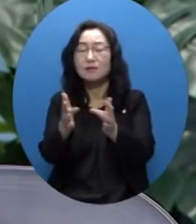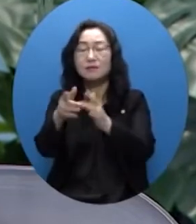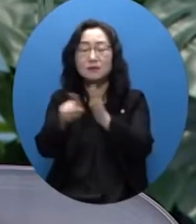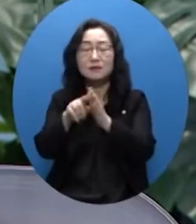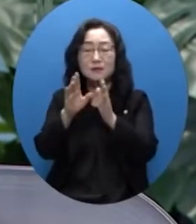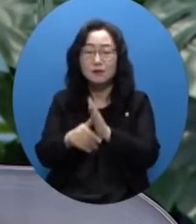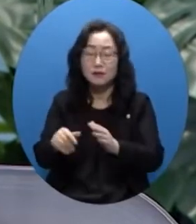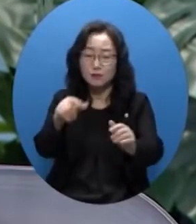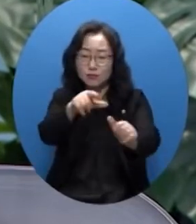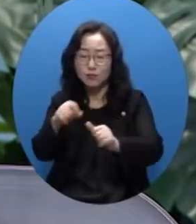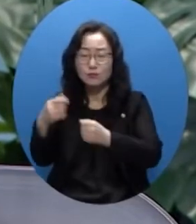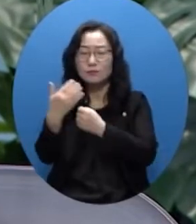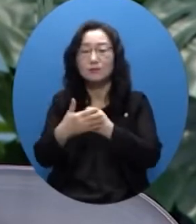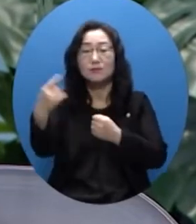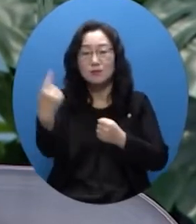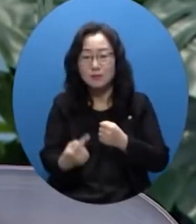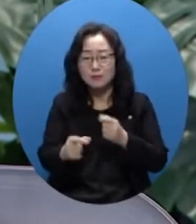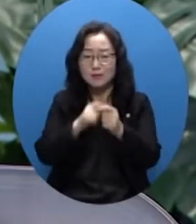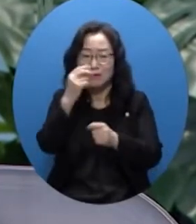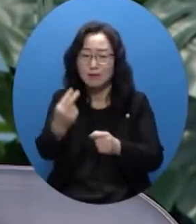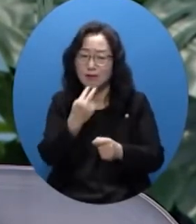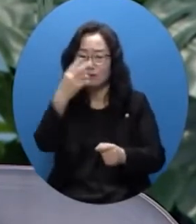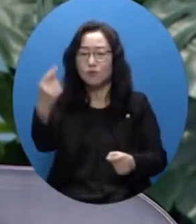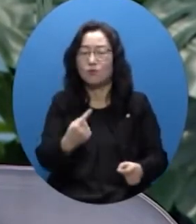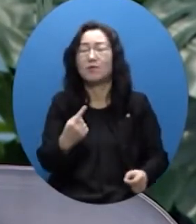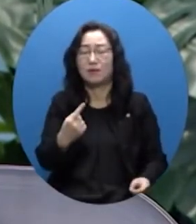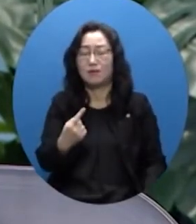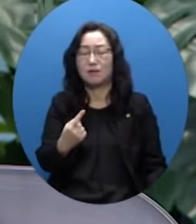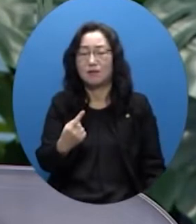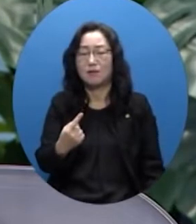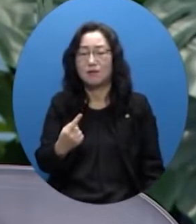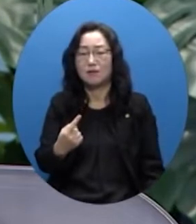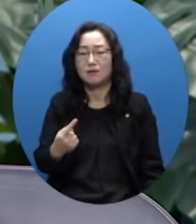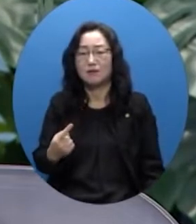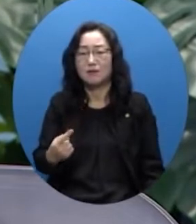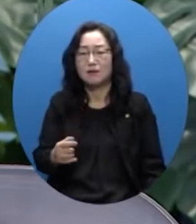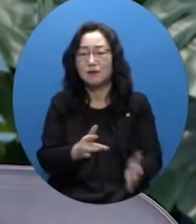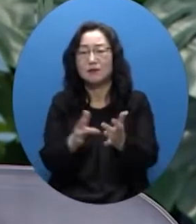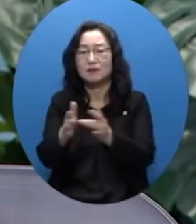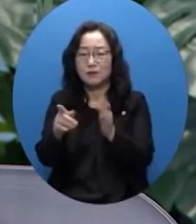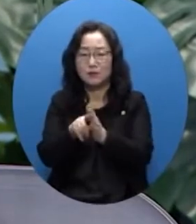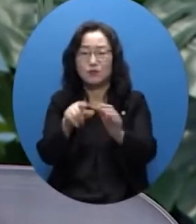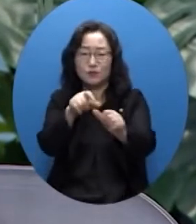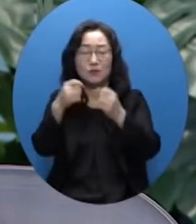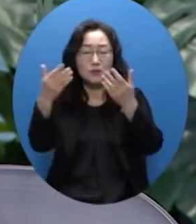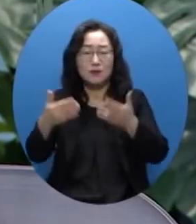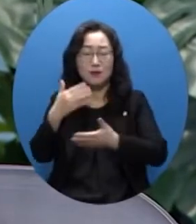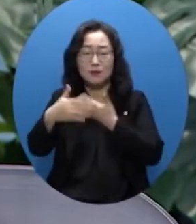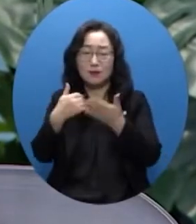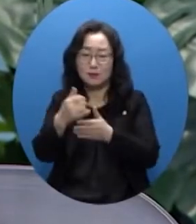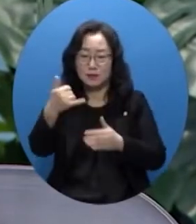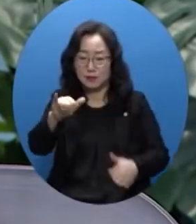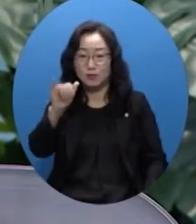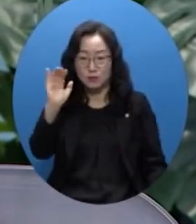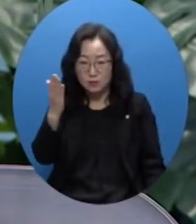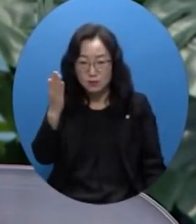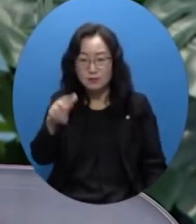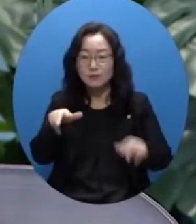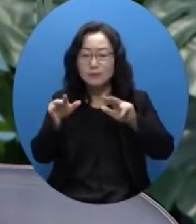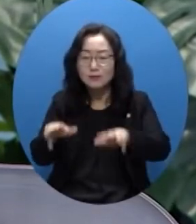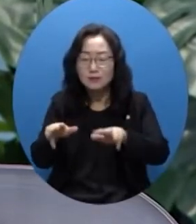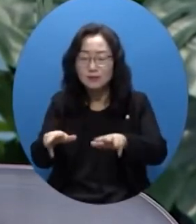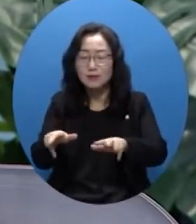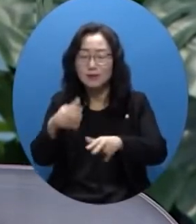때 우리에게 권 외 가입하고 연성이 임하기 되는 것입니다 예수님 꼭 곳마다 우리가 하루에 자가 되었으니 이제는